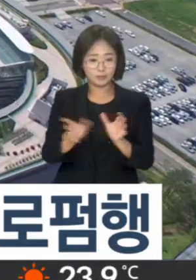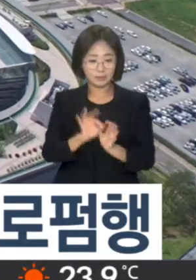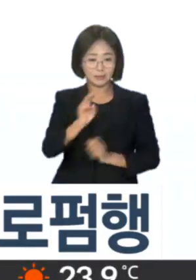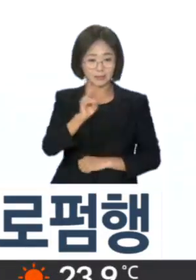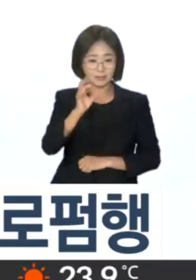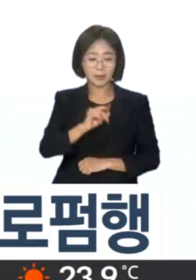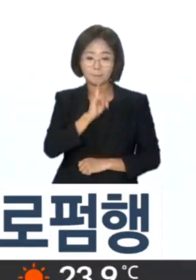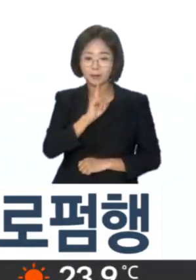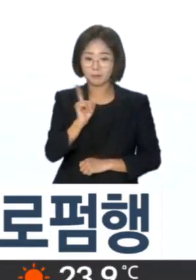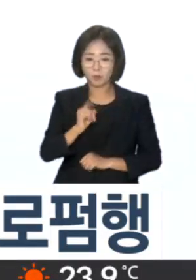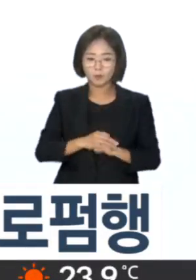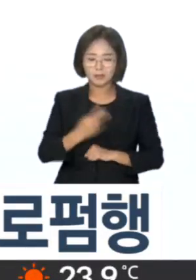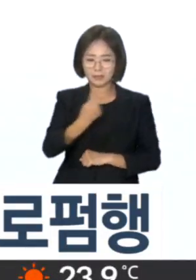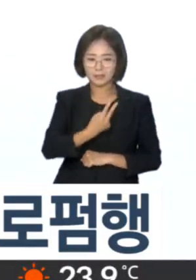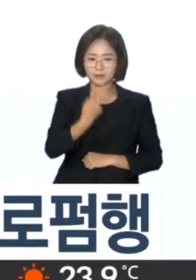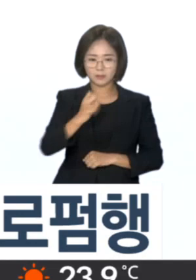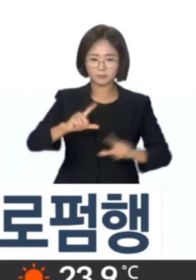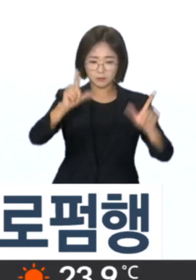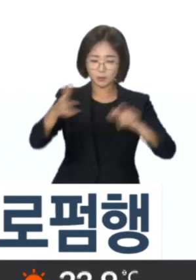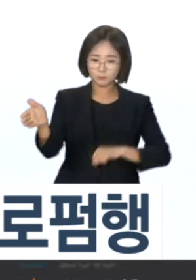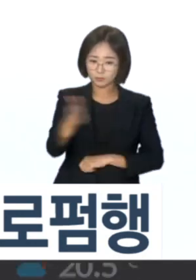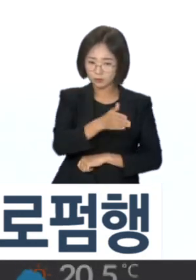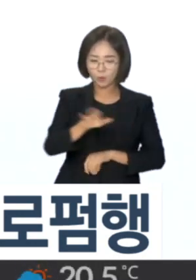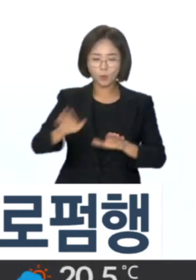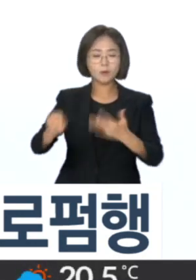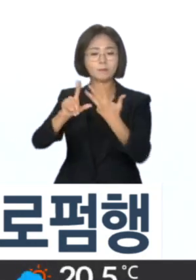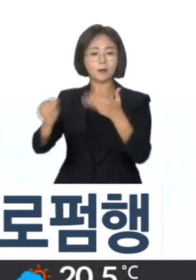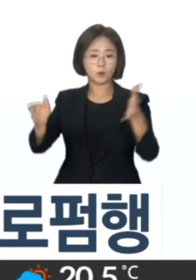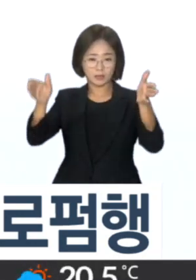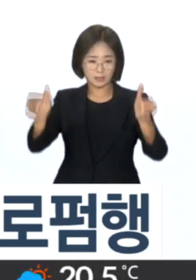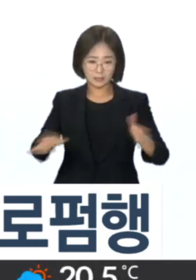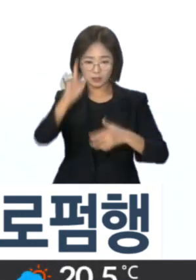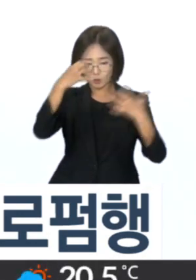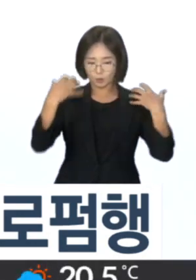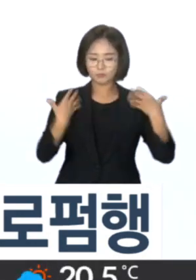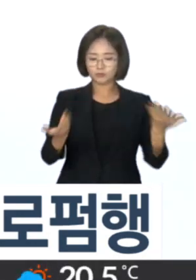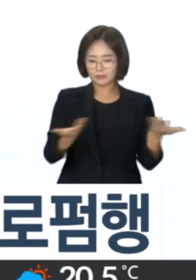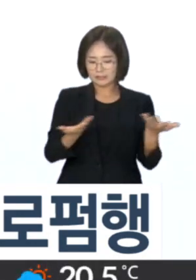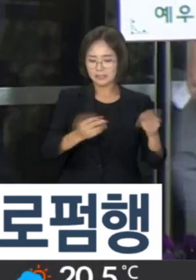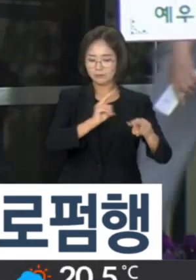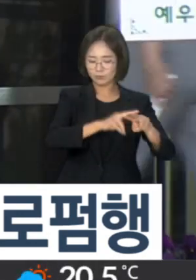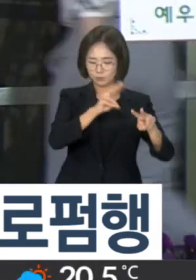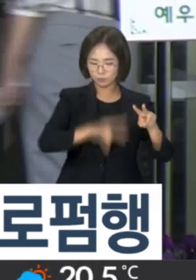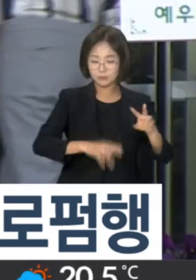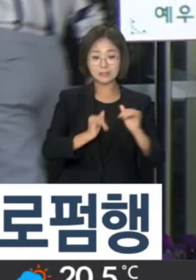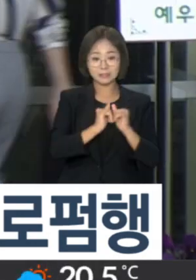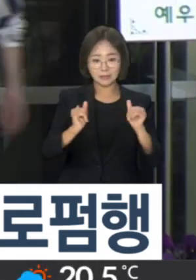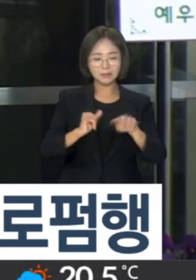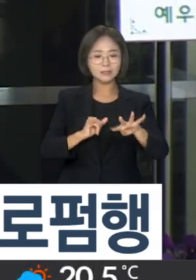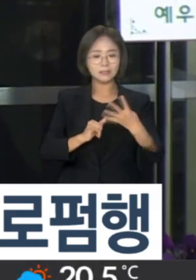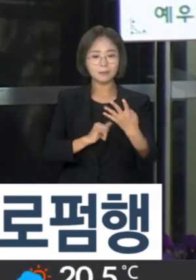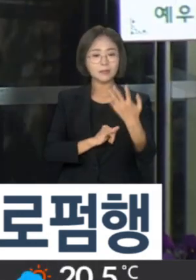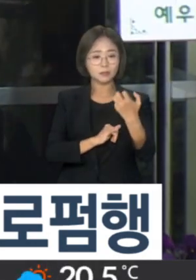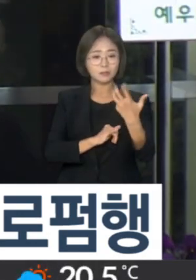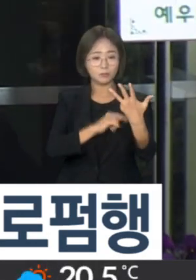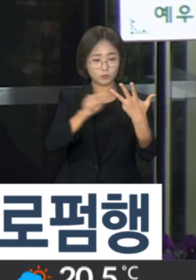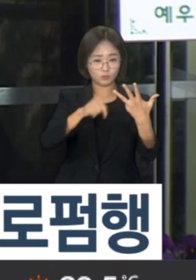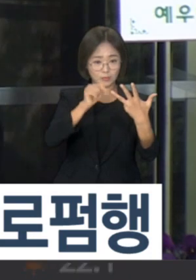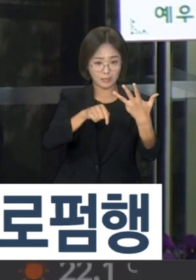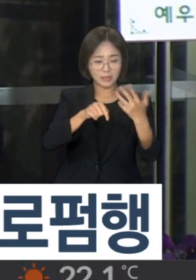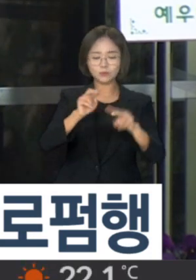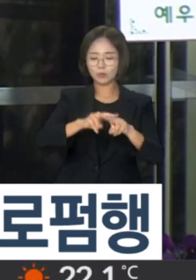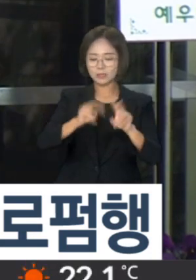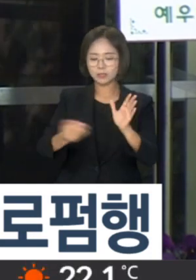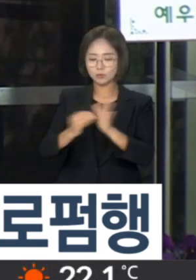양기대 의원실에 따르면 2021년부터 올해 8월까지 중앙정보부처의 2급 이상 고위직 400 33명이